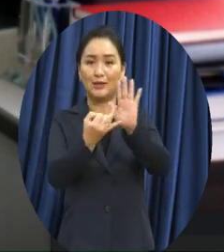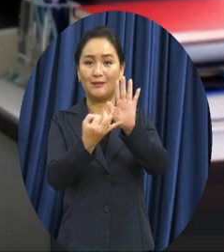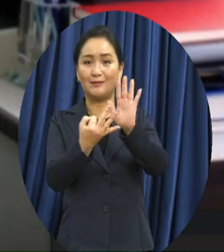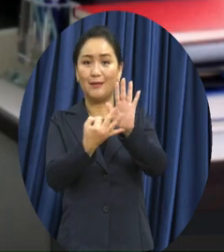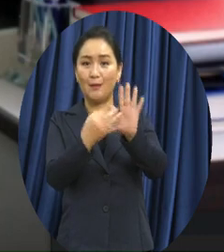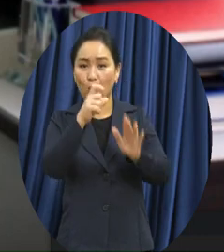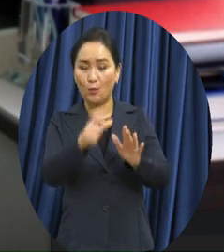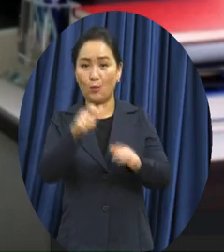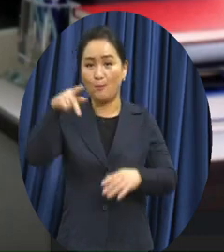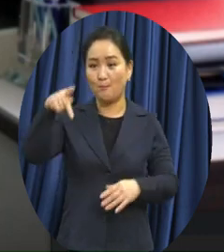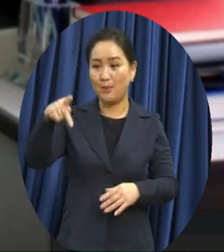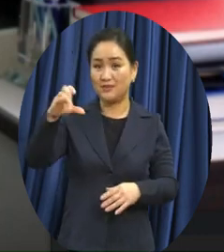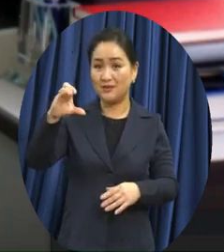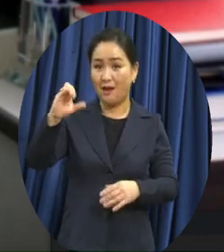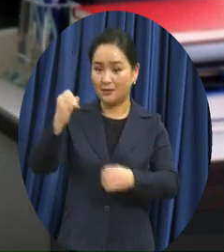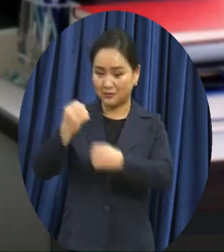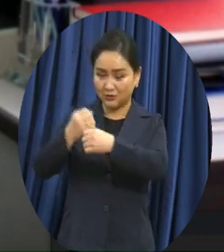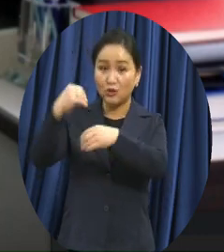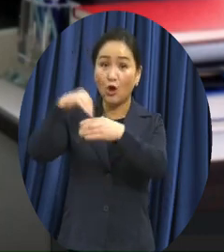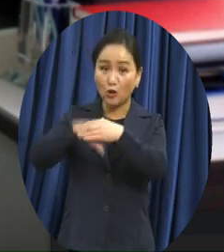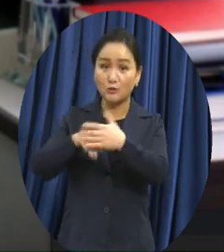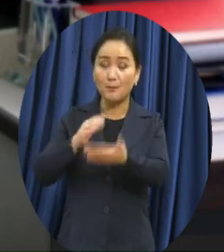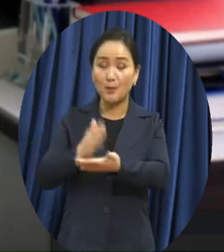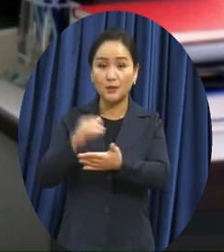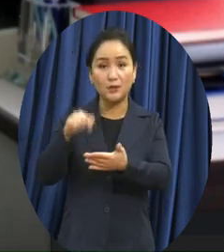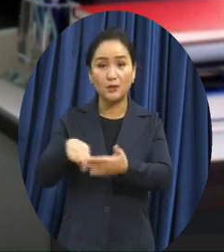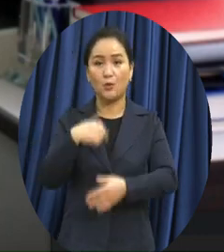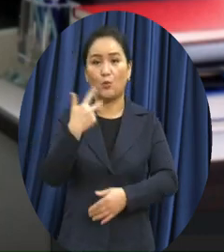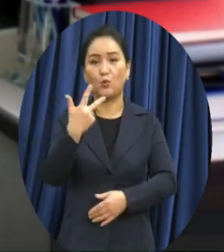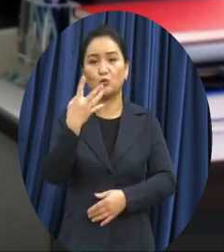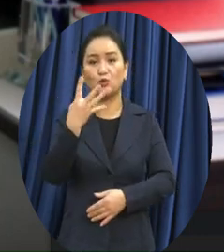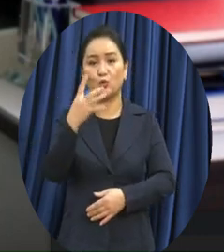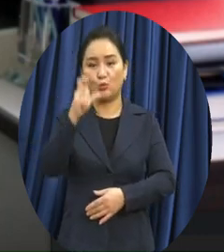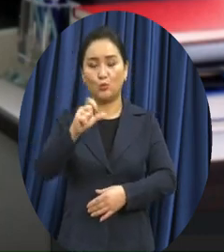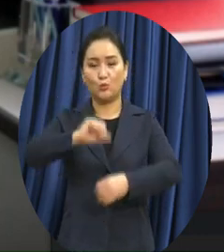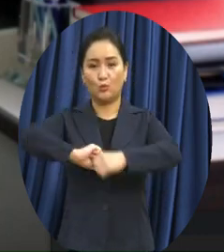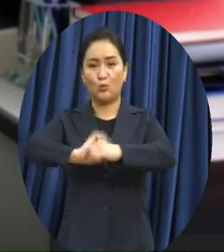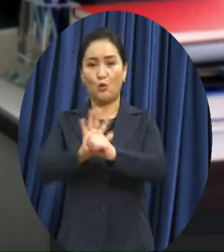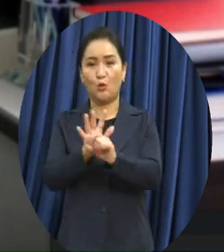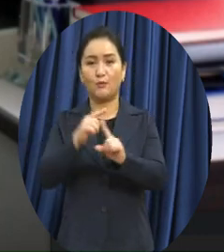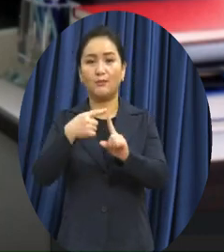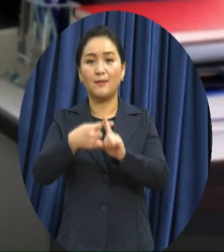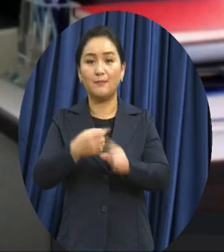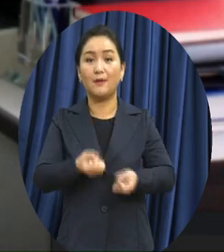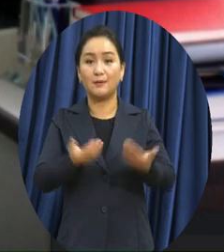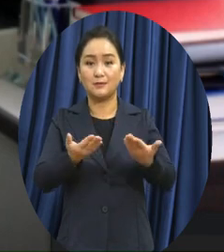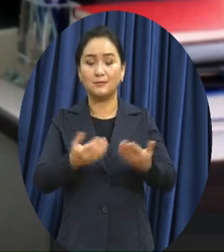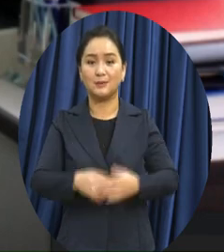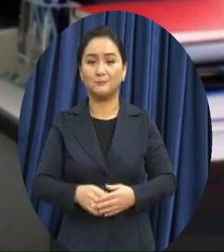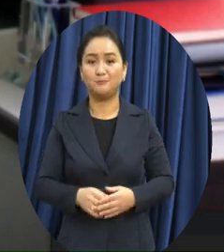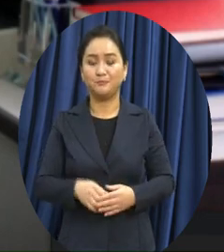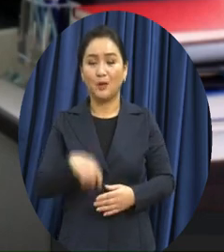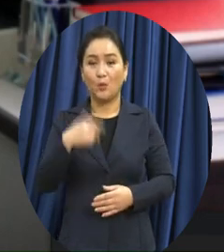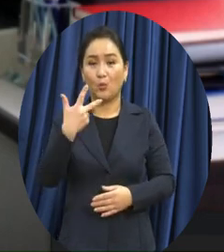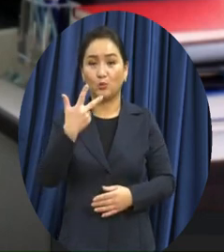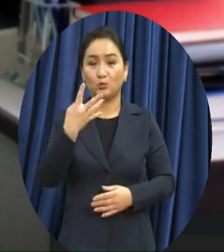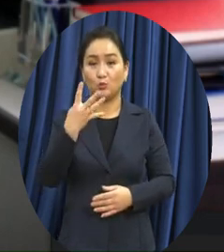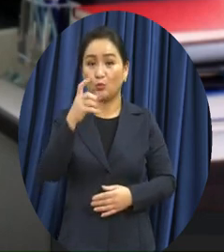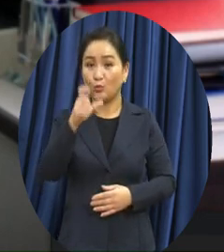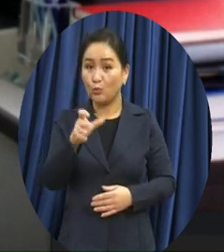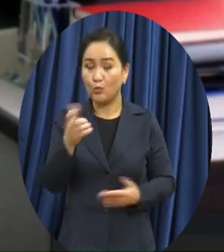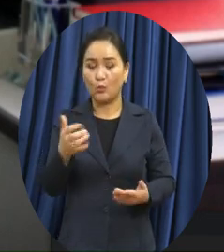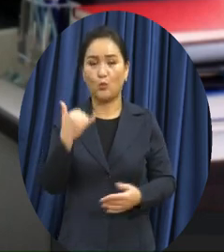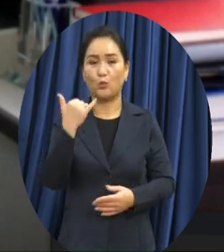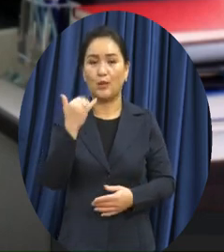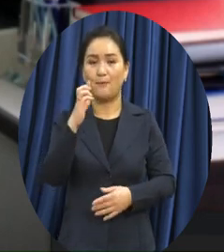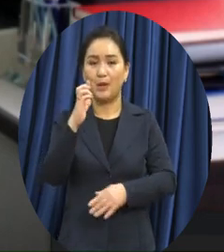14,978 хүн PCR шинжилгээ хийсэн байна. За шинжилгээнээс 34 хүний шинжилгээнд коронавирус илэрсэн. За 34 хүн болвол